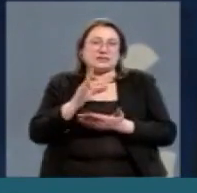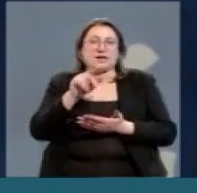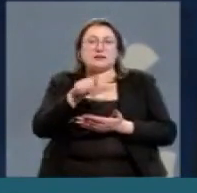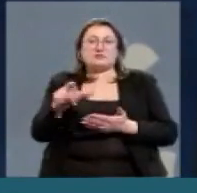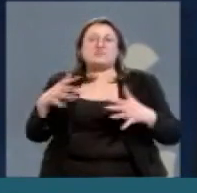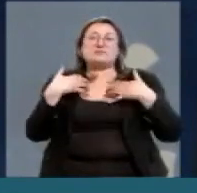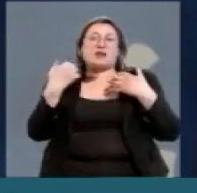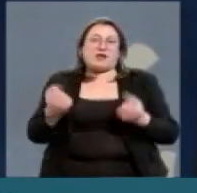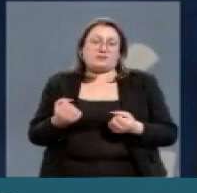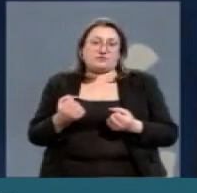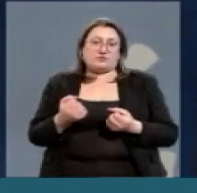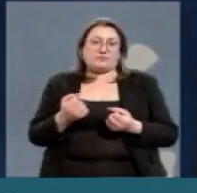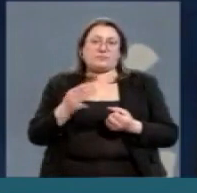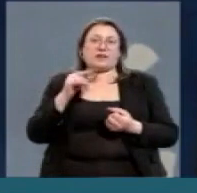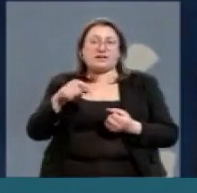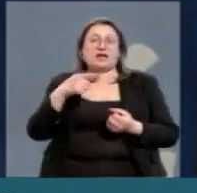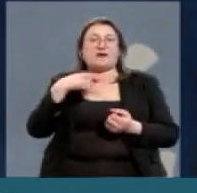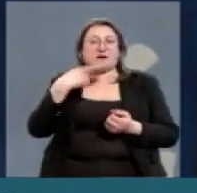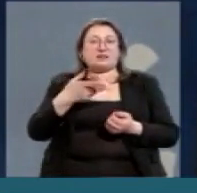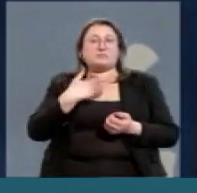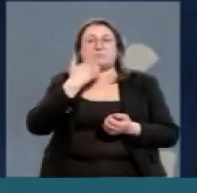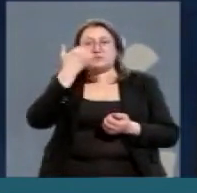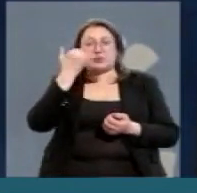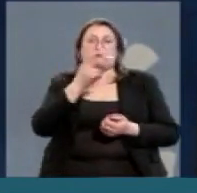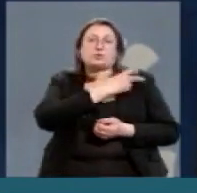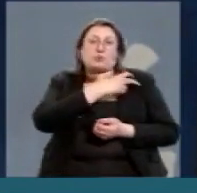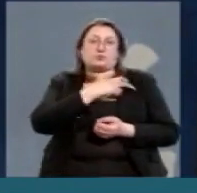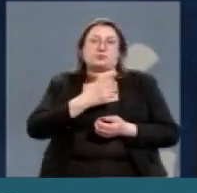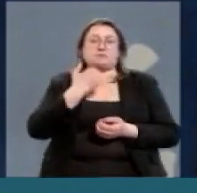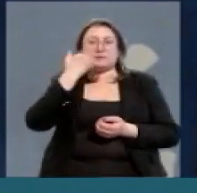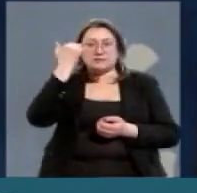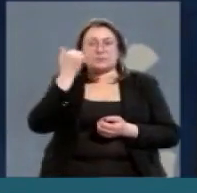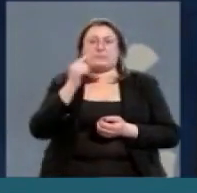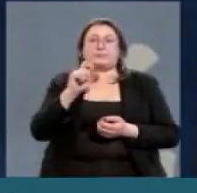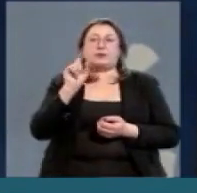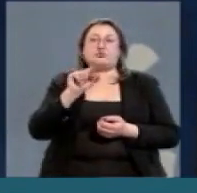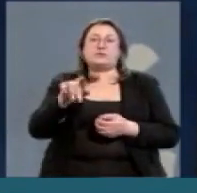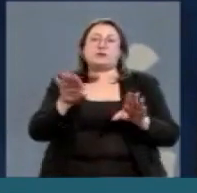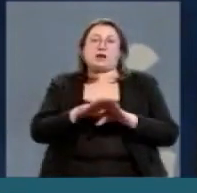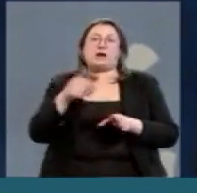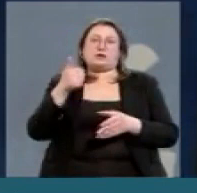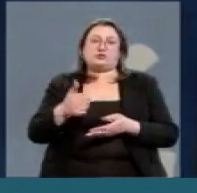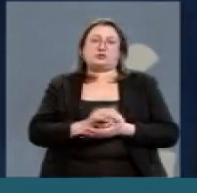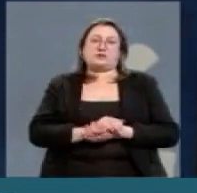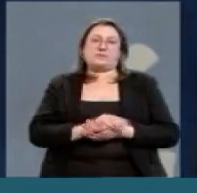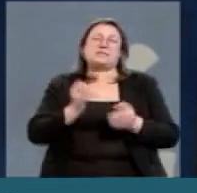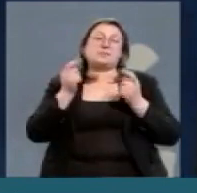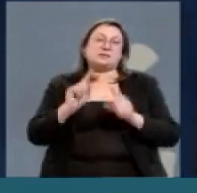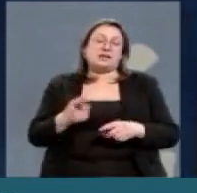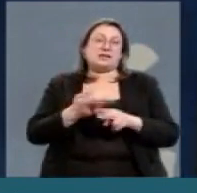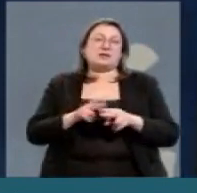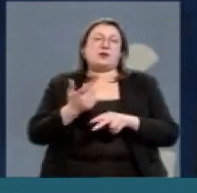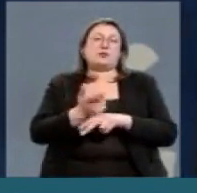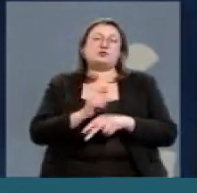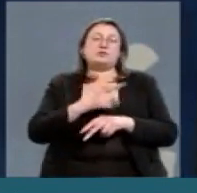пациенты выздоравливают. И они говорят нам: «Спасибо, доктор, спасибо за то, что вы такая хорошая». На самом деле это